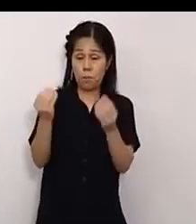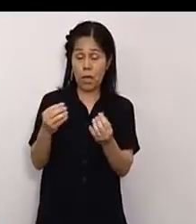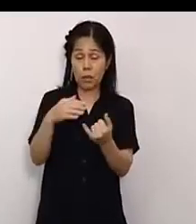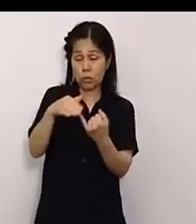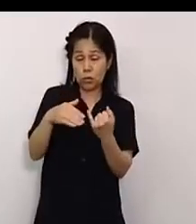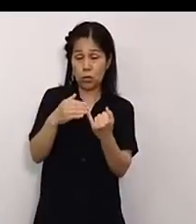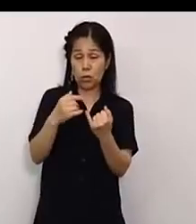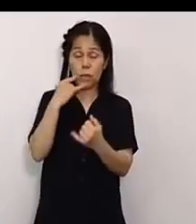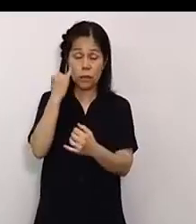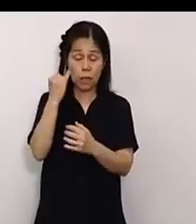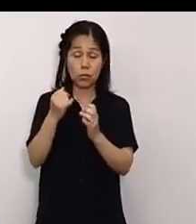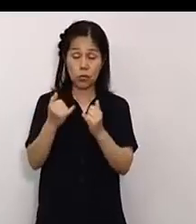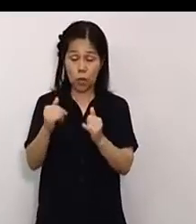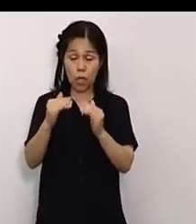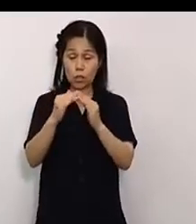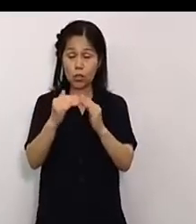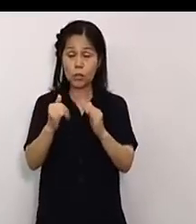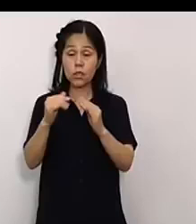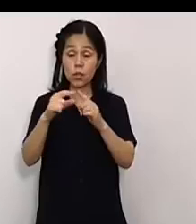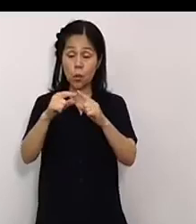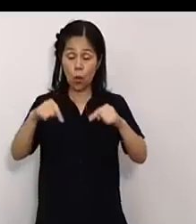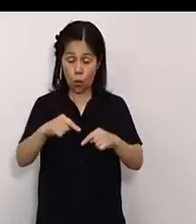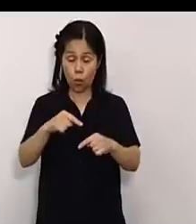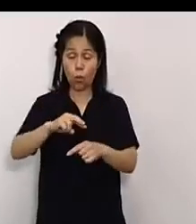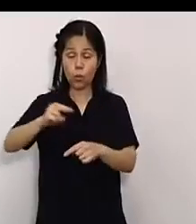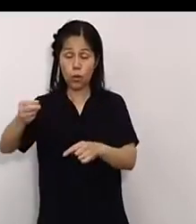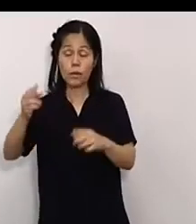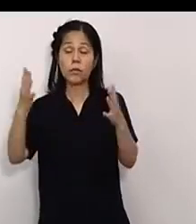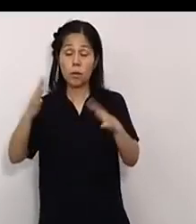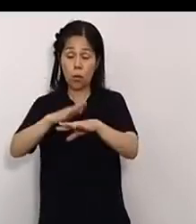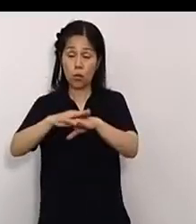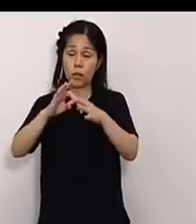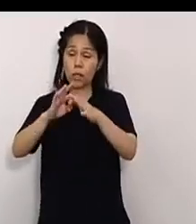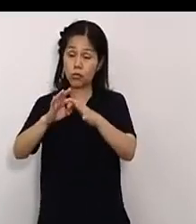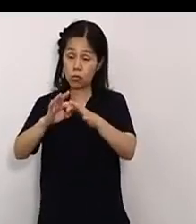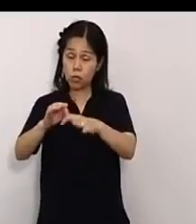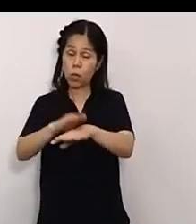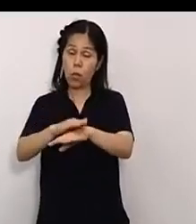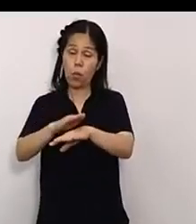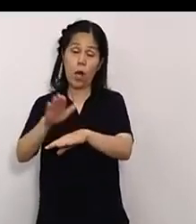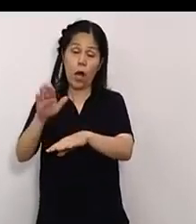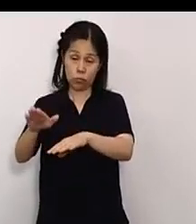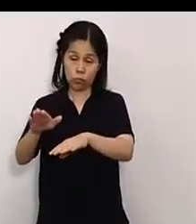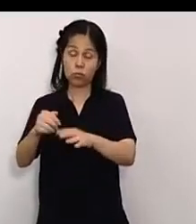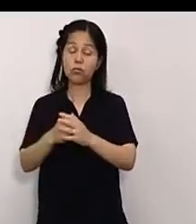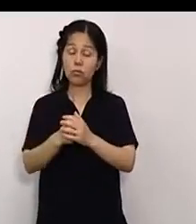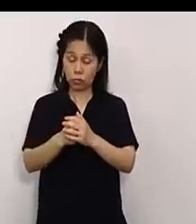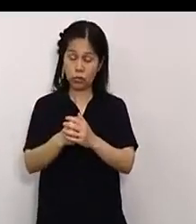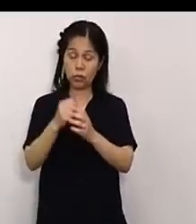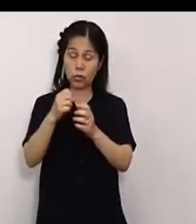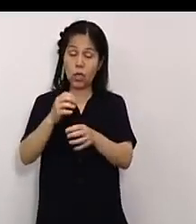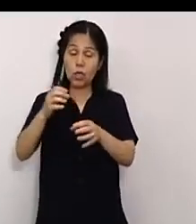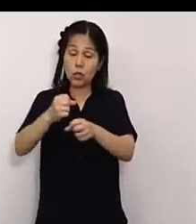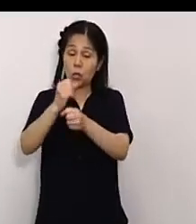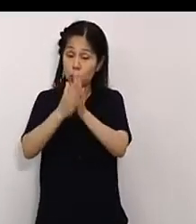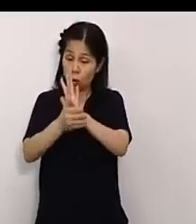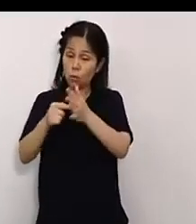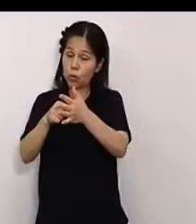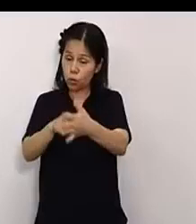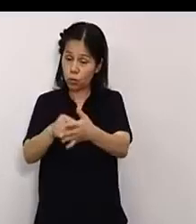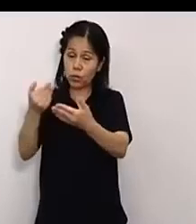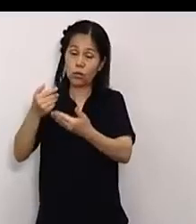民票を移動させなくても手続きをする術がありました。総務省もいろいろ努力をして毎日日々こ